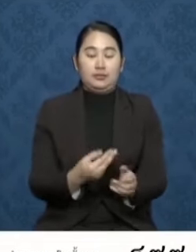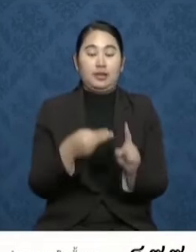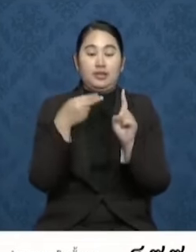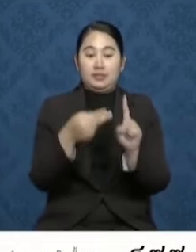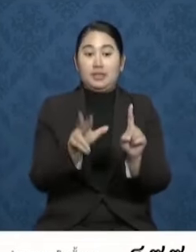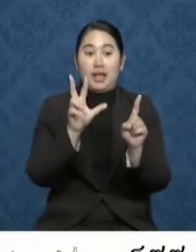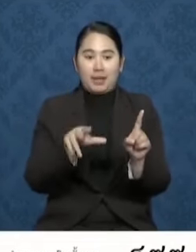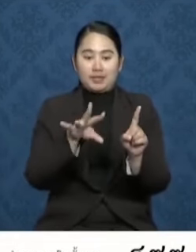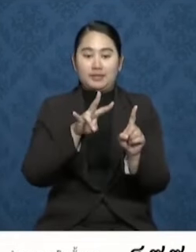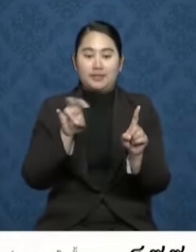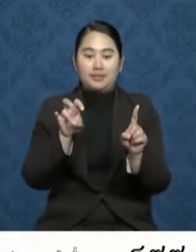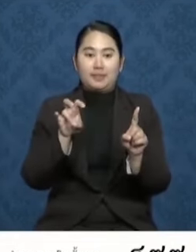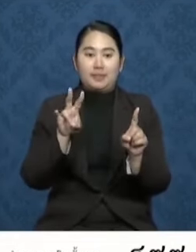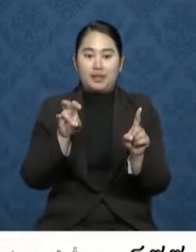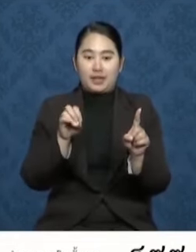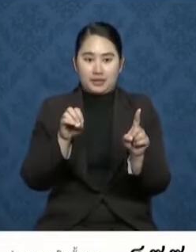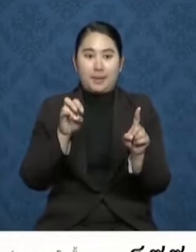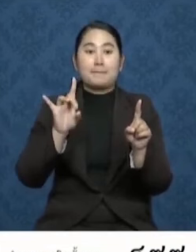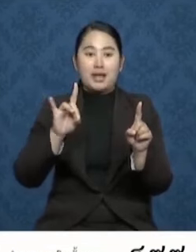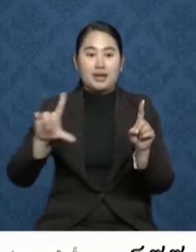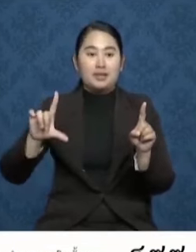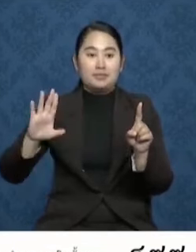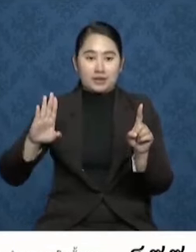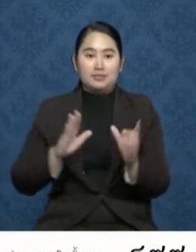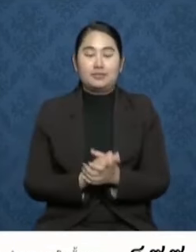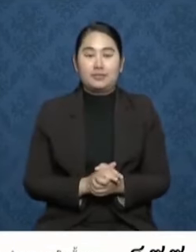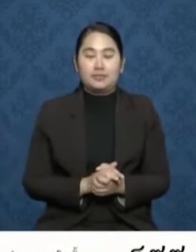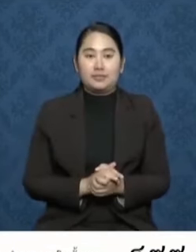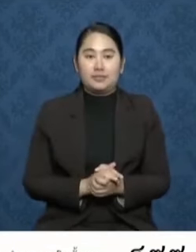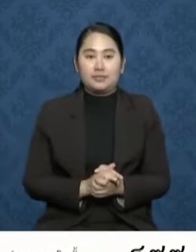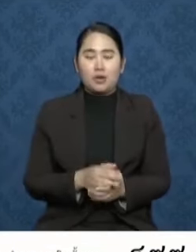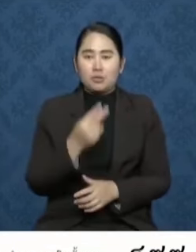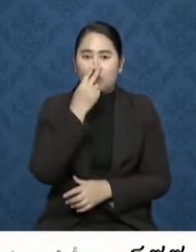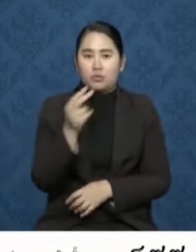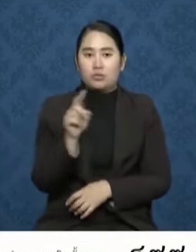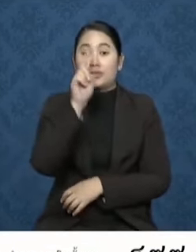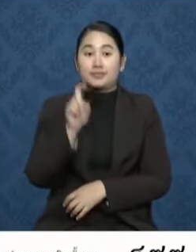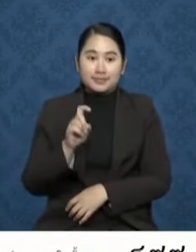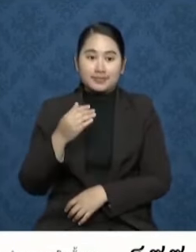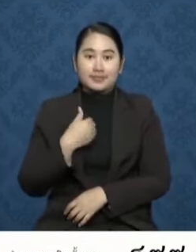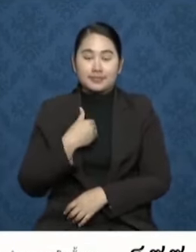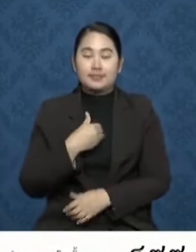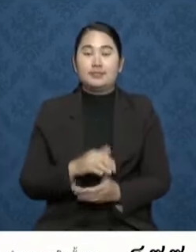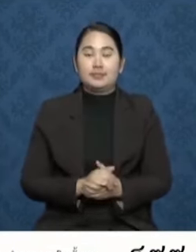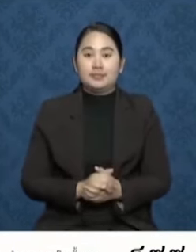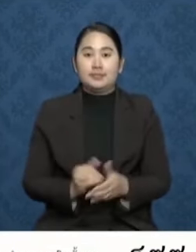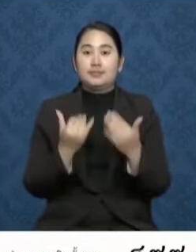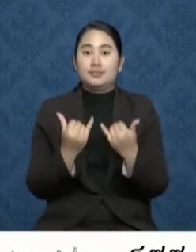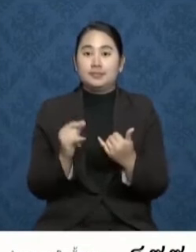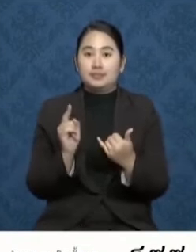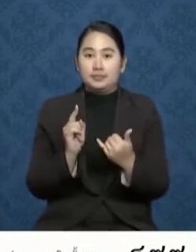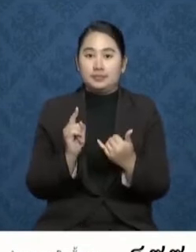13,778ล้านบาทสิ่งที่ผมสงสัยครับก็คือเราอยู่ในยุค